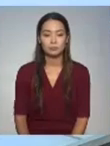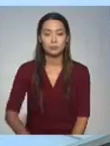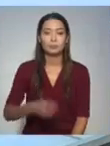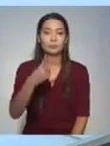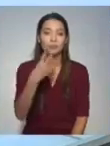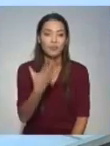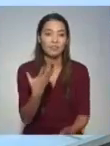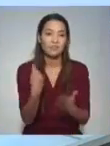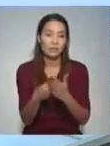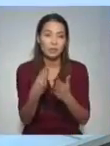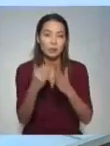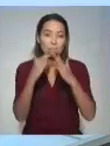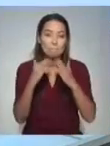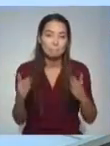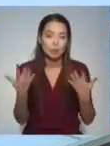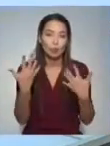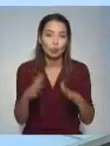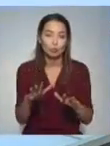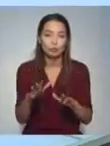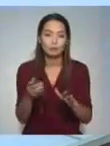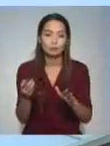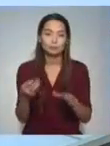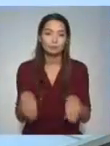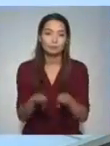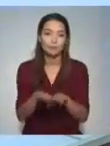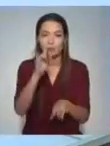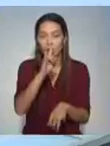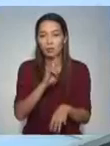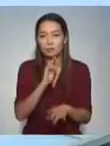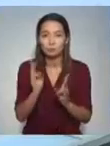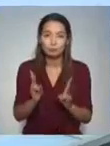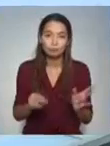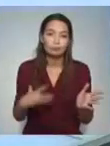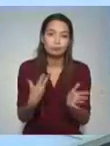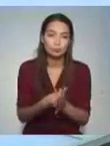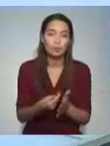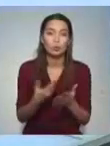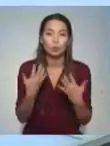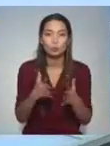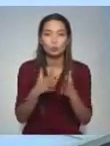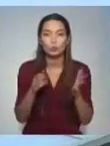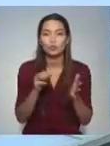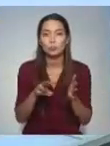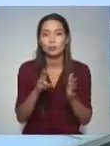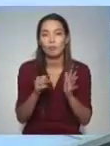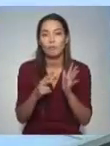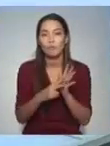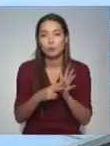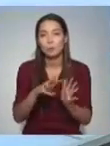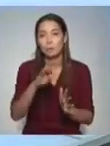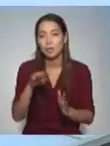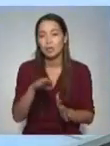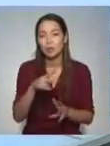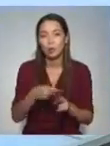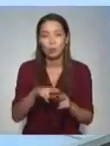25 финансовых пирамид ликвидированных в Казахстане потерпевшим возместили ущерб более чем на 8 миллиардов тенге об этом